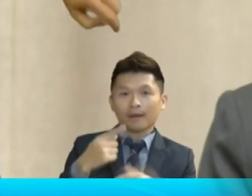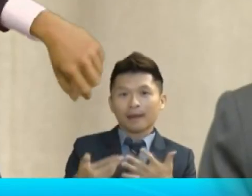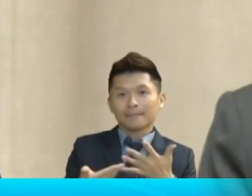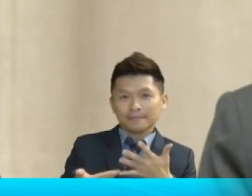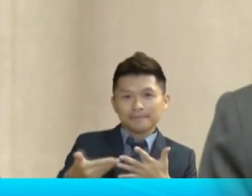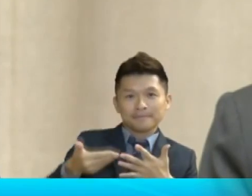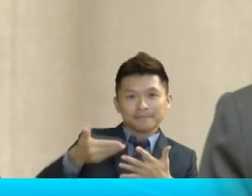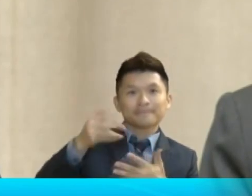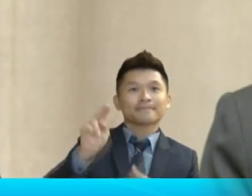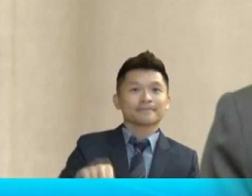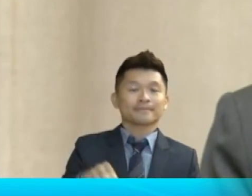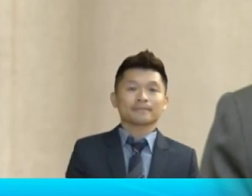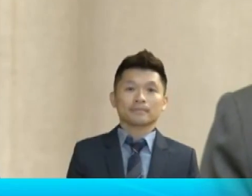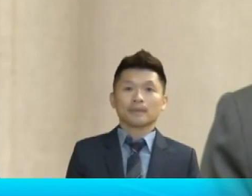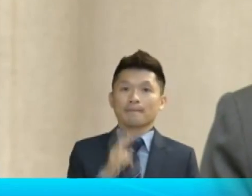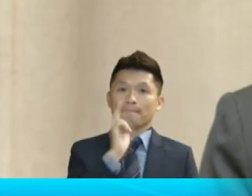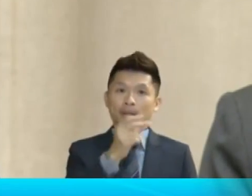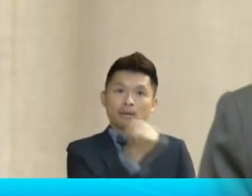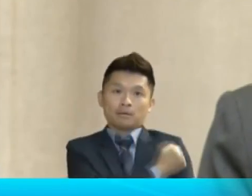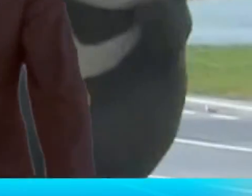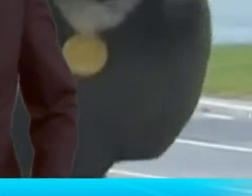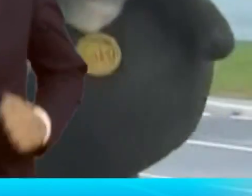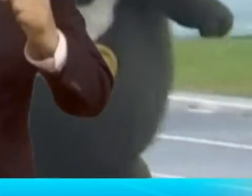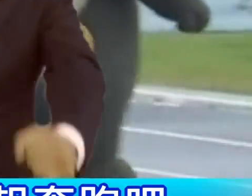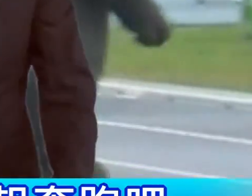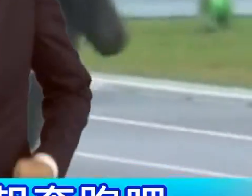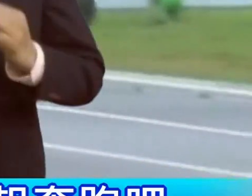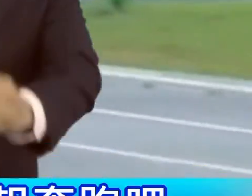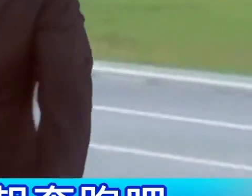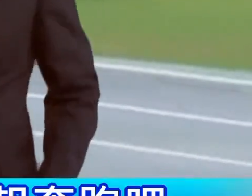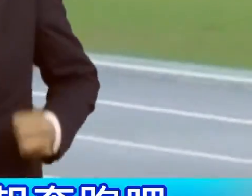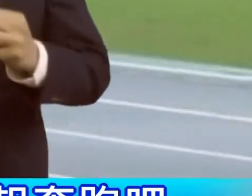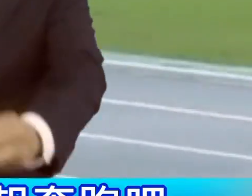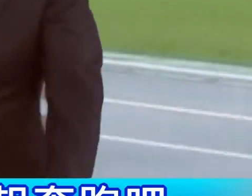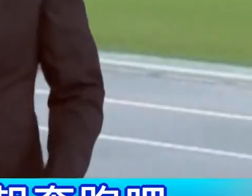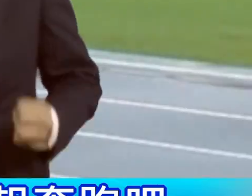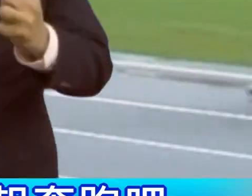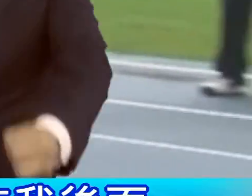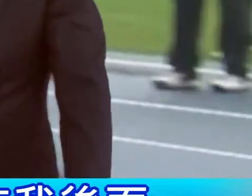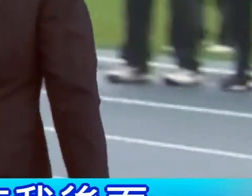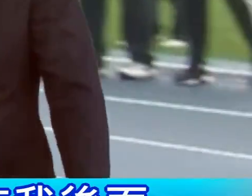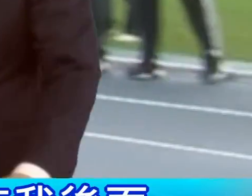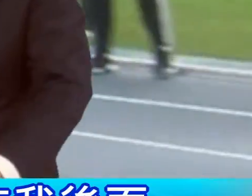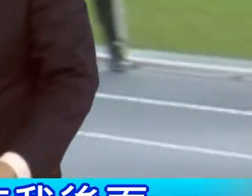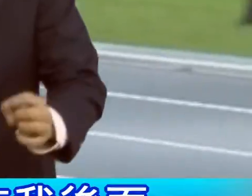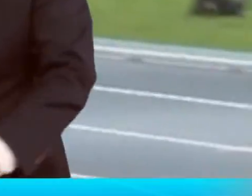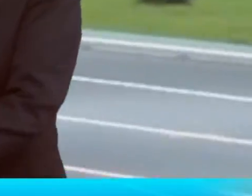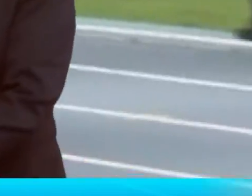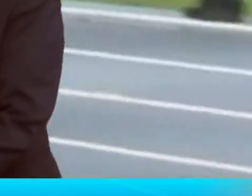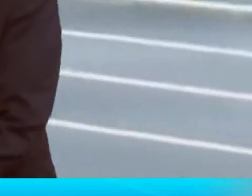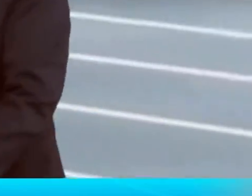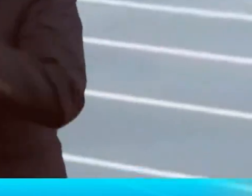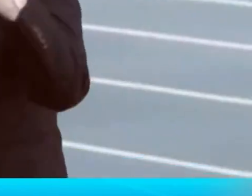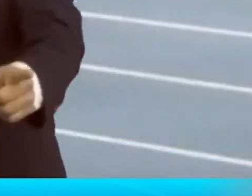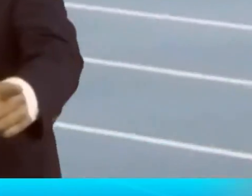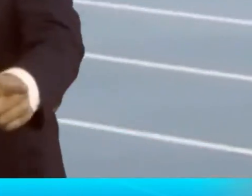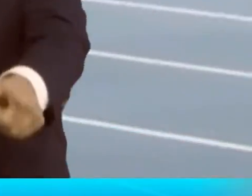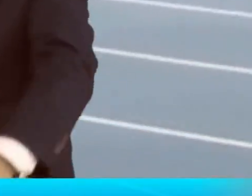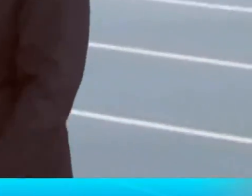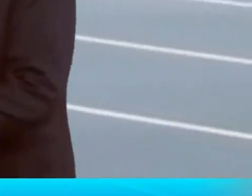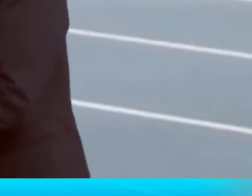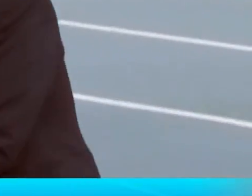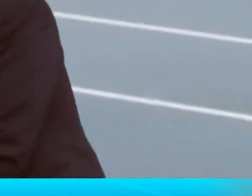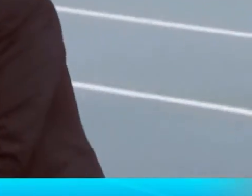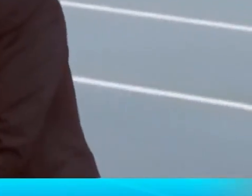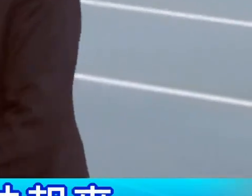当下就变成了这个电影里头的这个透明人的代表，跟我一起奔跑吧，走走走，你看到吗？柯P在我后面，哎，不小心跌倒了。当时